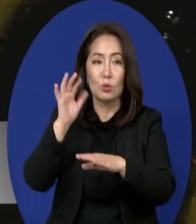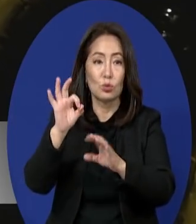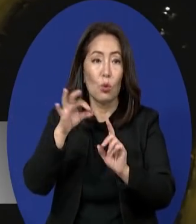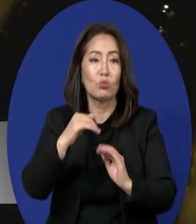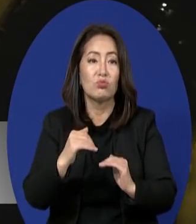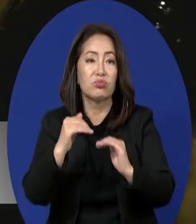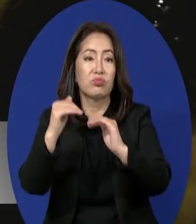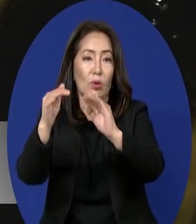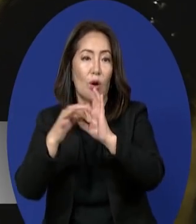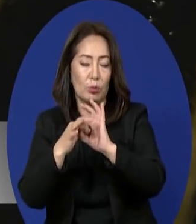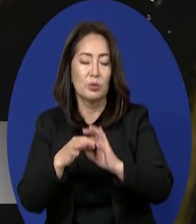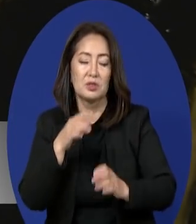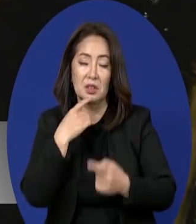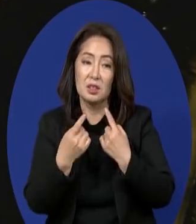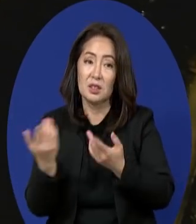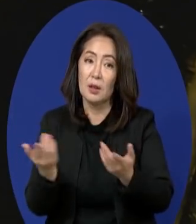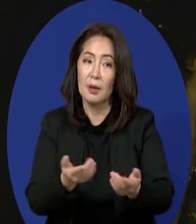сурвалжууд хэлж байлаа.